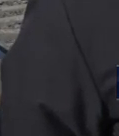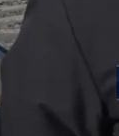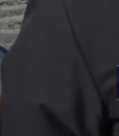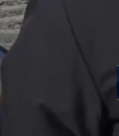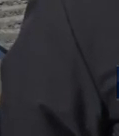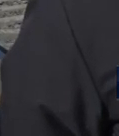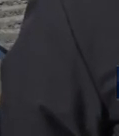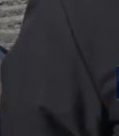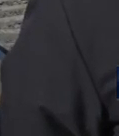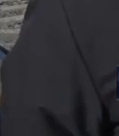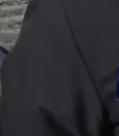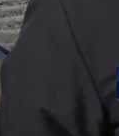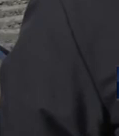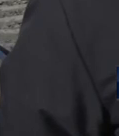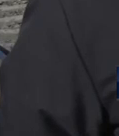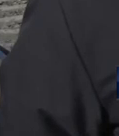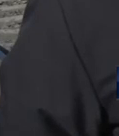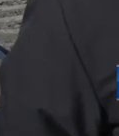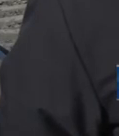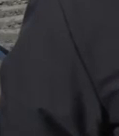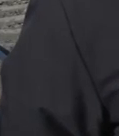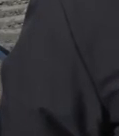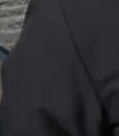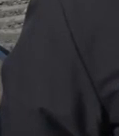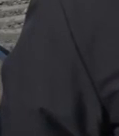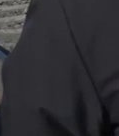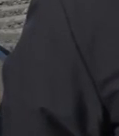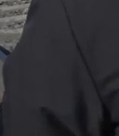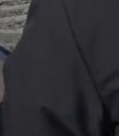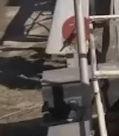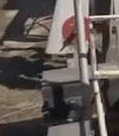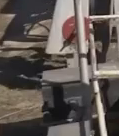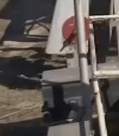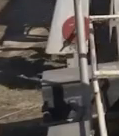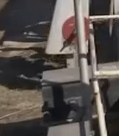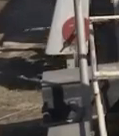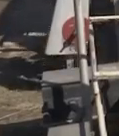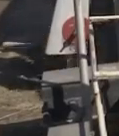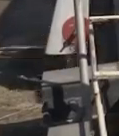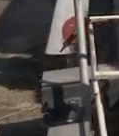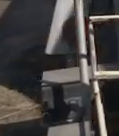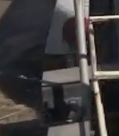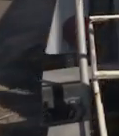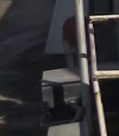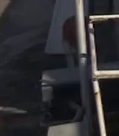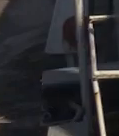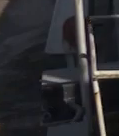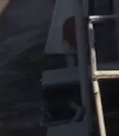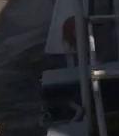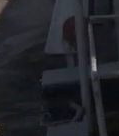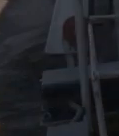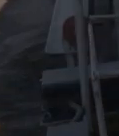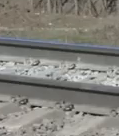Жалпы құрылыс жүргізу уақытысы 1,5 жылға жоспарланып отыр. Бір айта кетерлігі, жобадағы көпір салынып